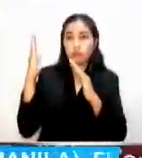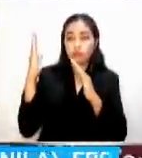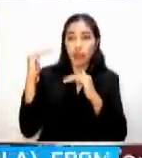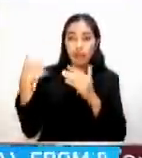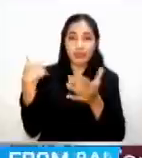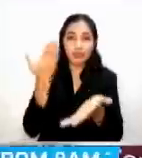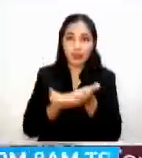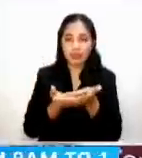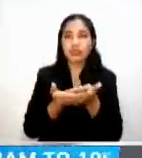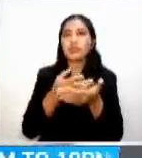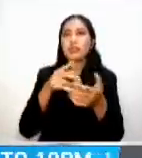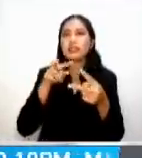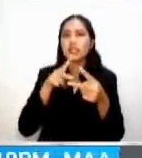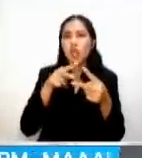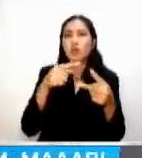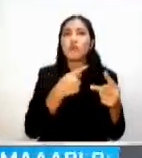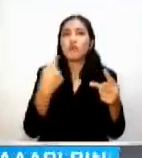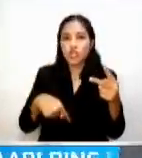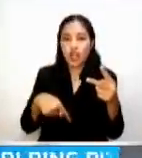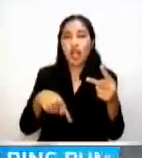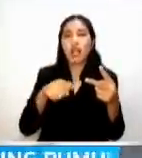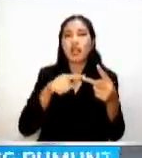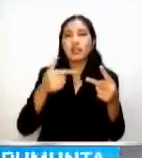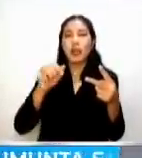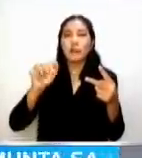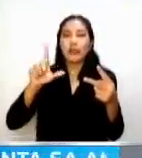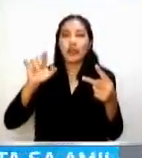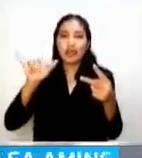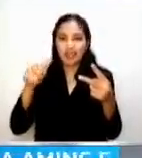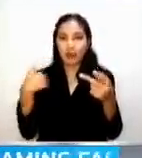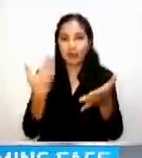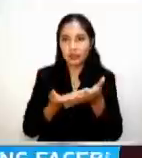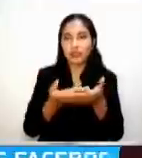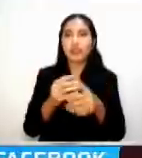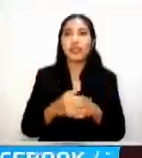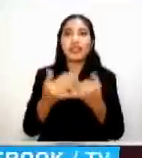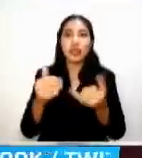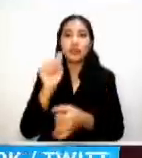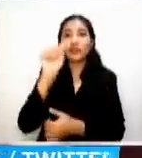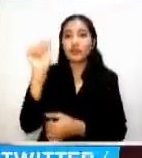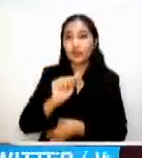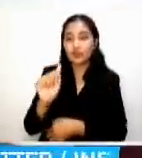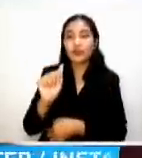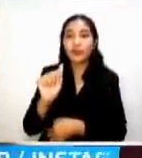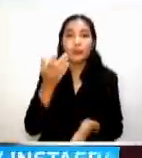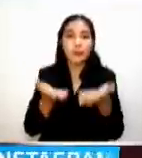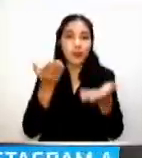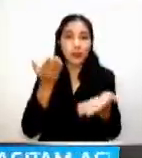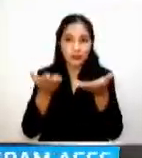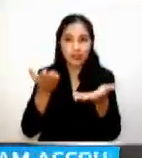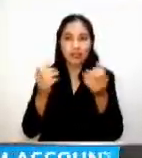Secretary Carlito Galvez Jr., ang AstraZeneca vaccines mula sa COVAX facility ng WHO baka maihabol sa katapusan ng